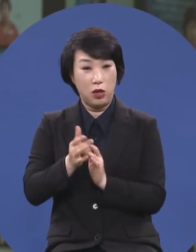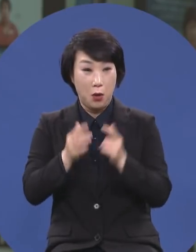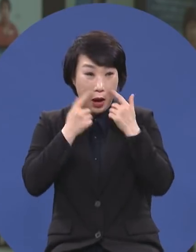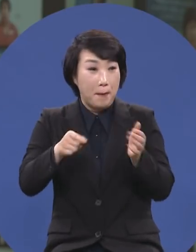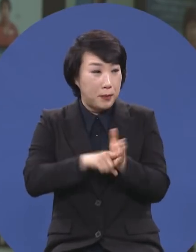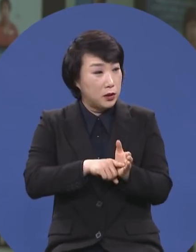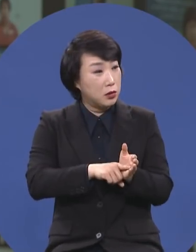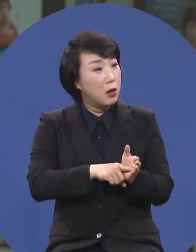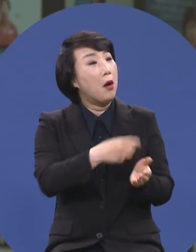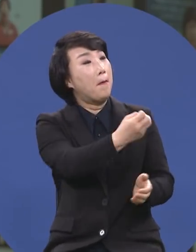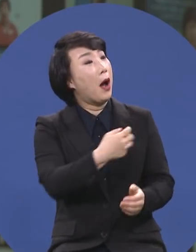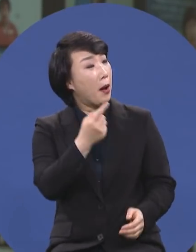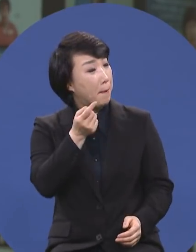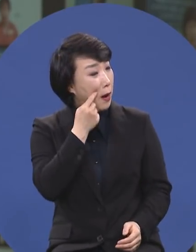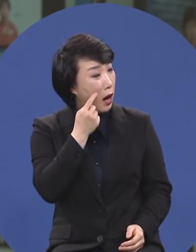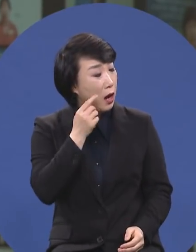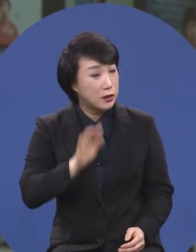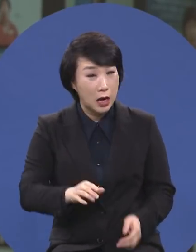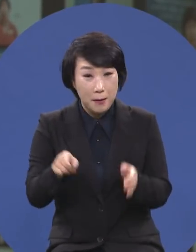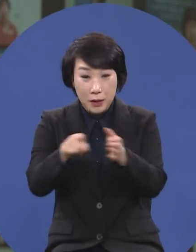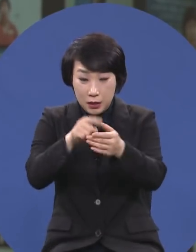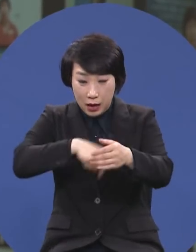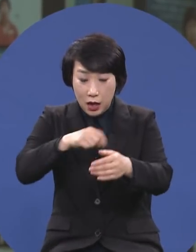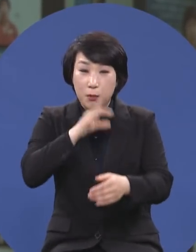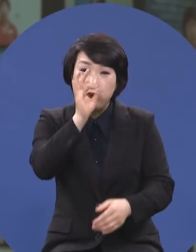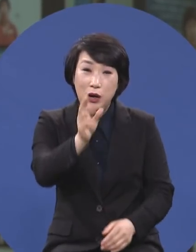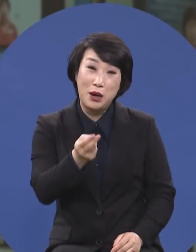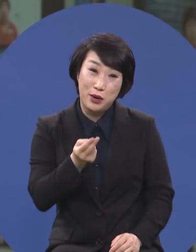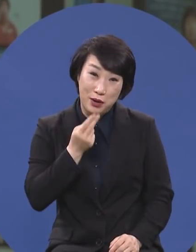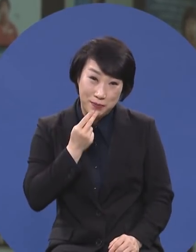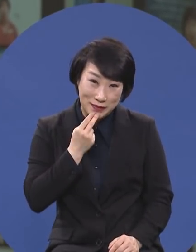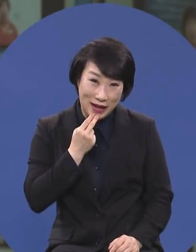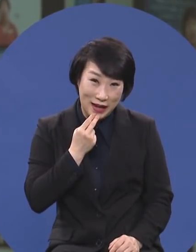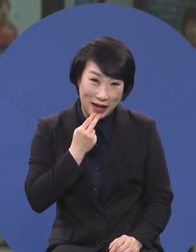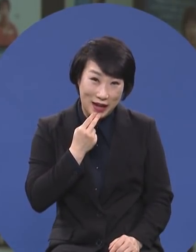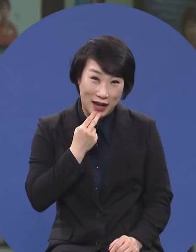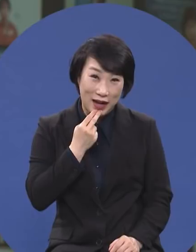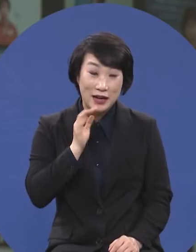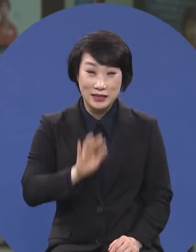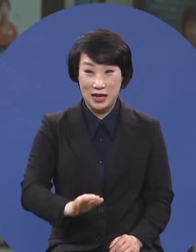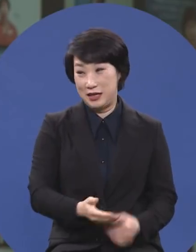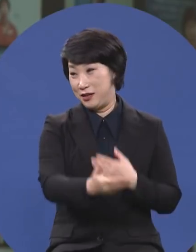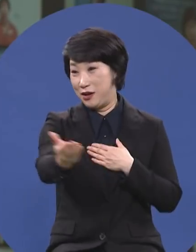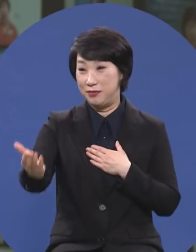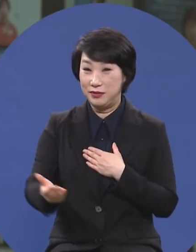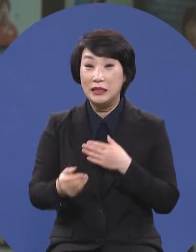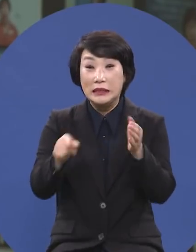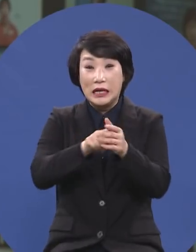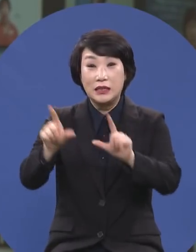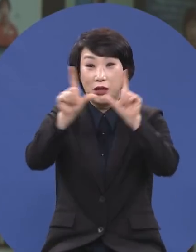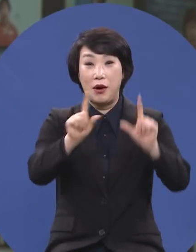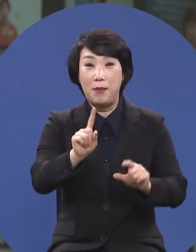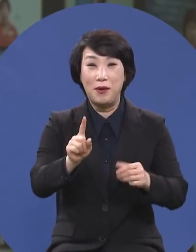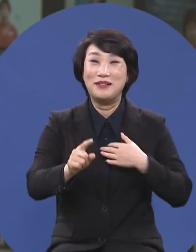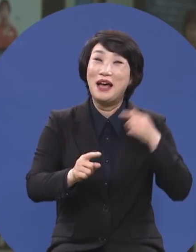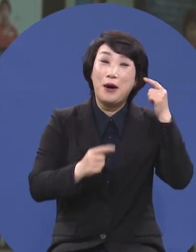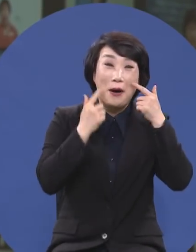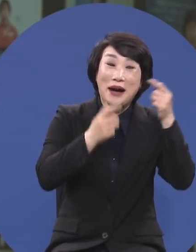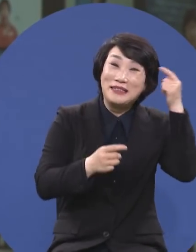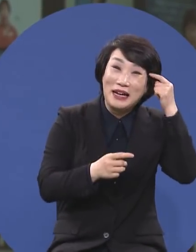말해. 믿음 안에 능치 못함이 없느니라. 오늘 우리 신앙생활은 내 확신이